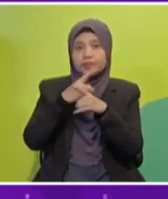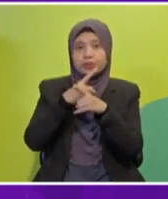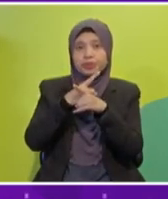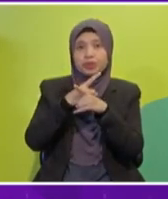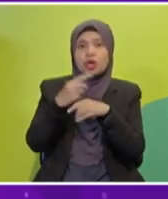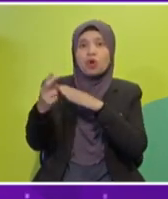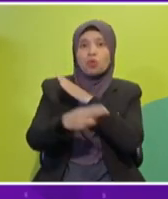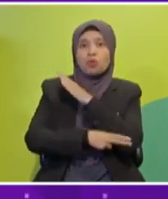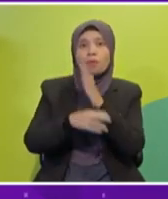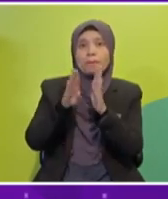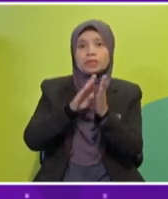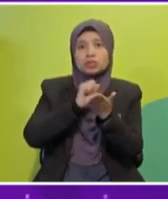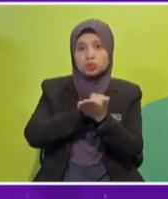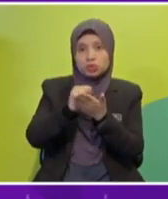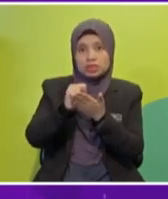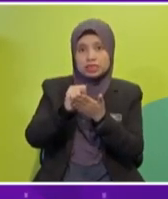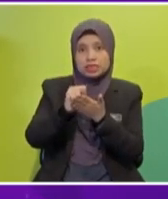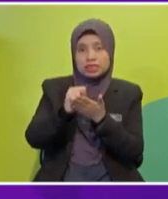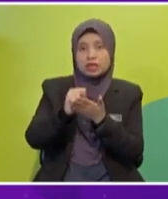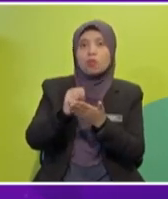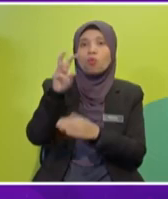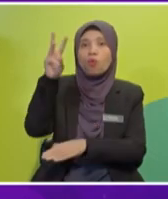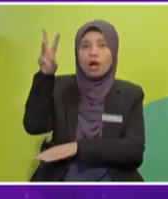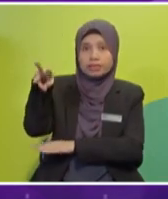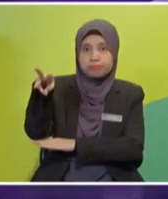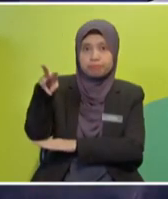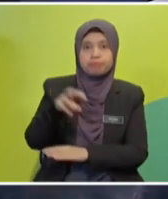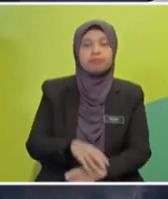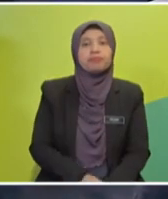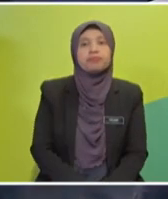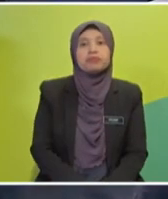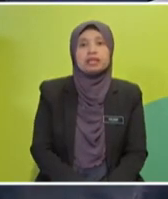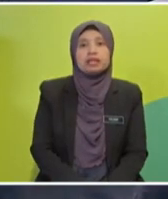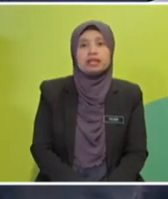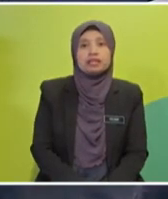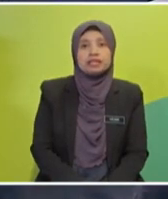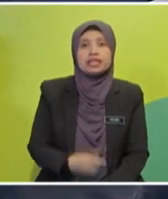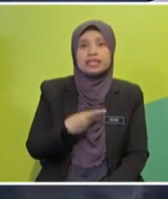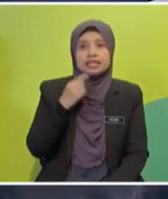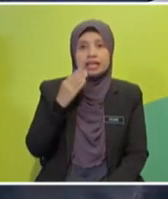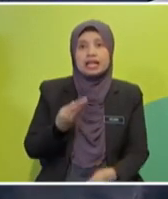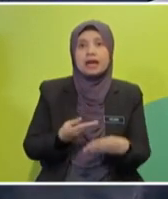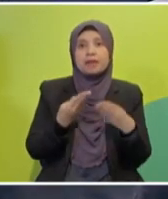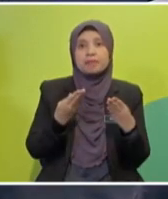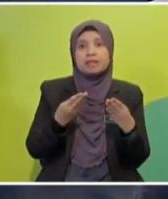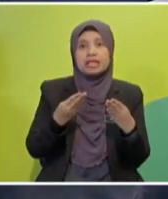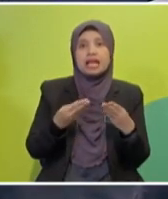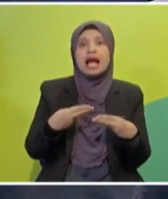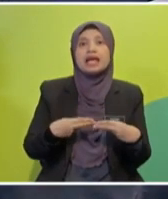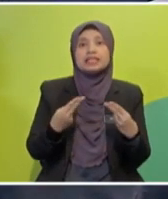Hukum bersuci okay. daripada hadas besar adalah wajib. Baik, Ustazah. Bagus. Kita nak bagi ganjaran ke kepada murid kita? Boleh. Kita bagi ganjaran